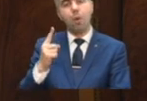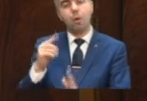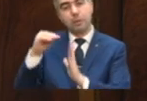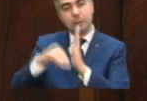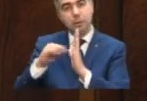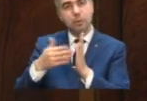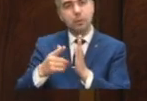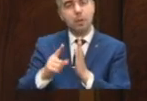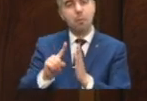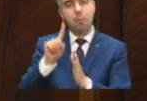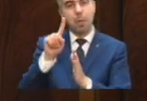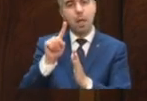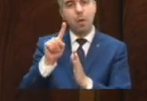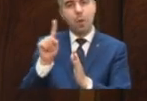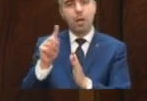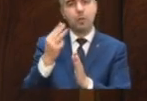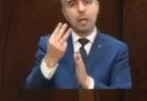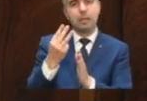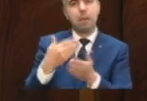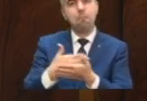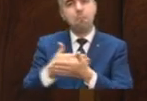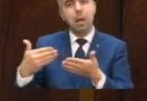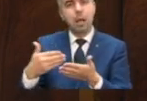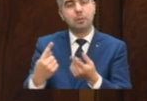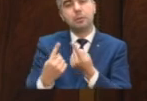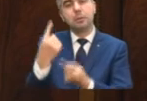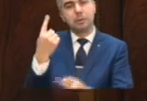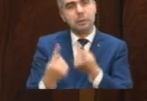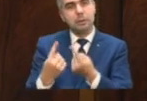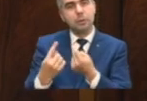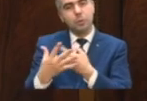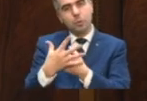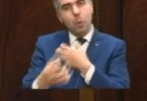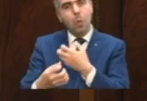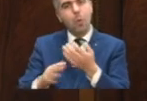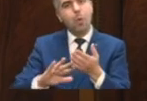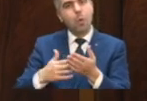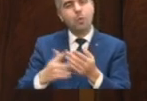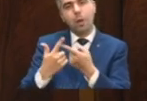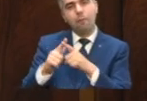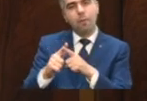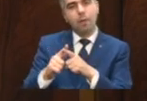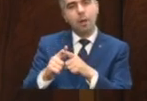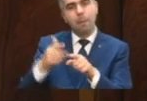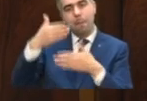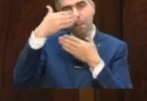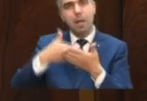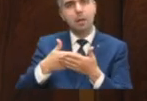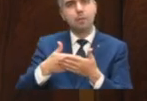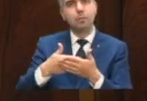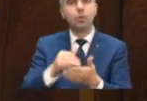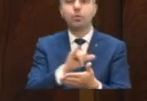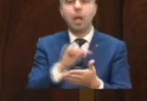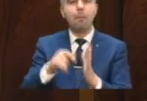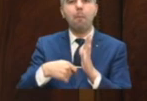183 مليار اللي كنستوردوا باش يمكن ناخذوا منها واحد الجزء اخر باش يتصنع في المغرب. ما غاديش نتفرقوا مع هاد